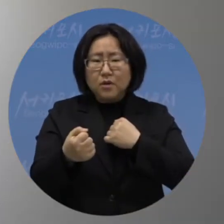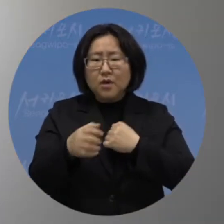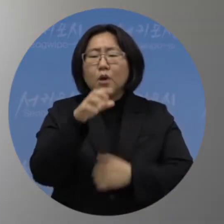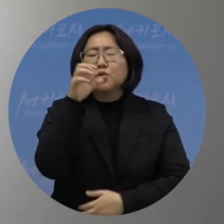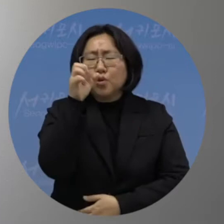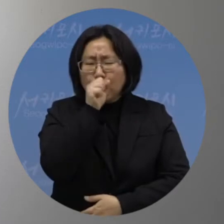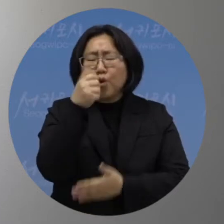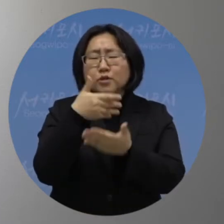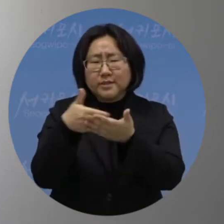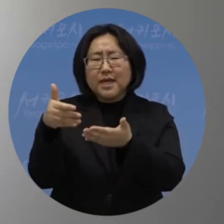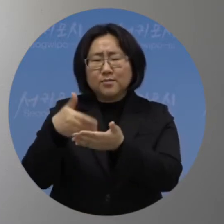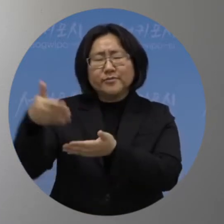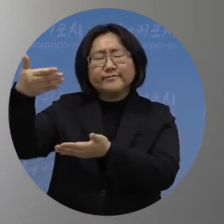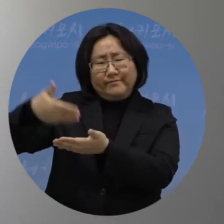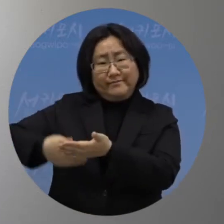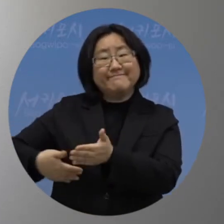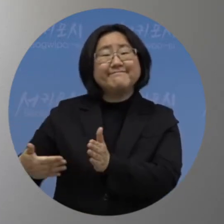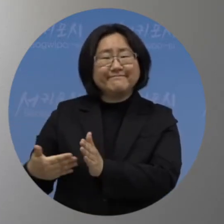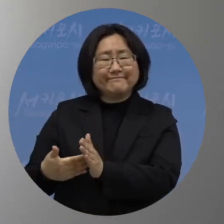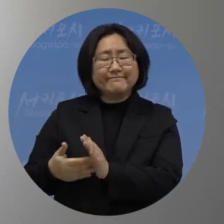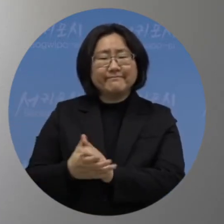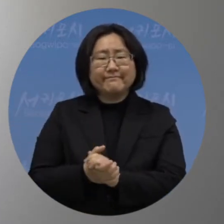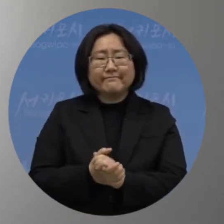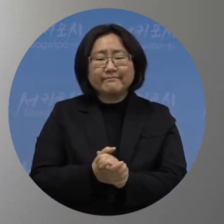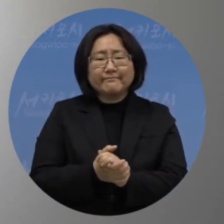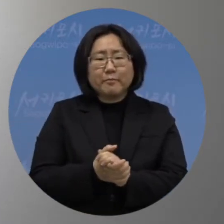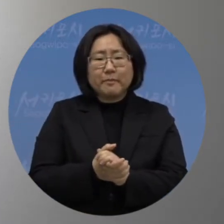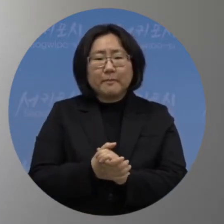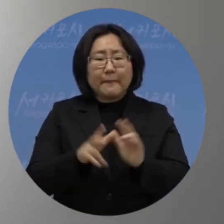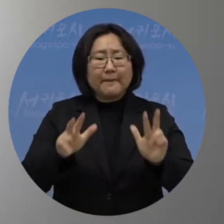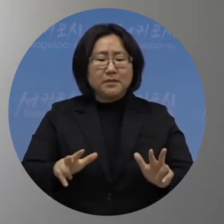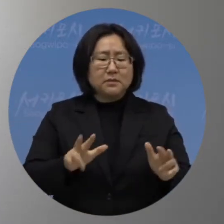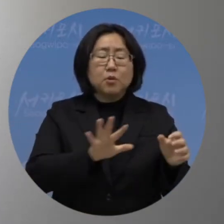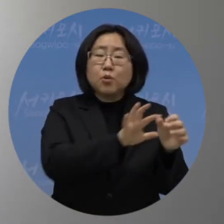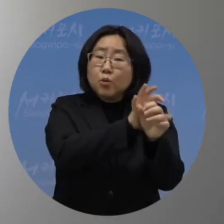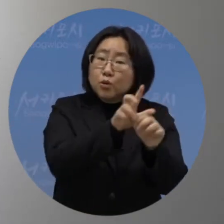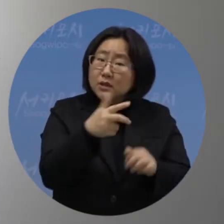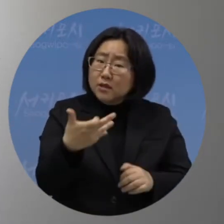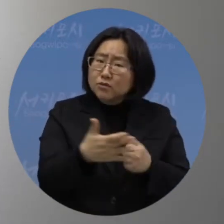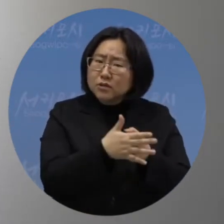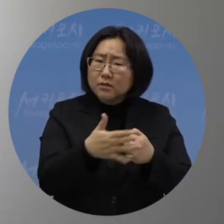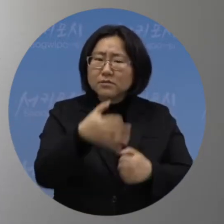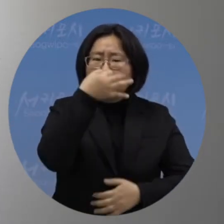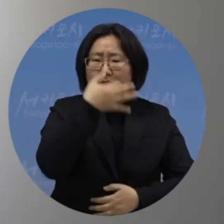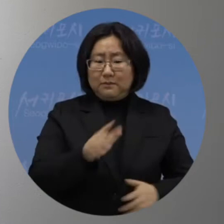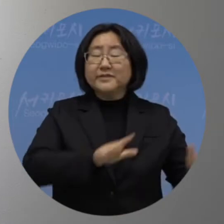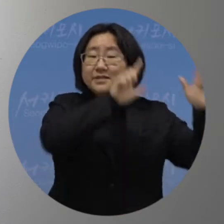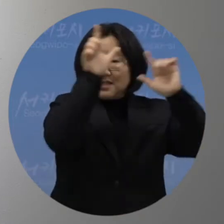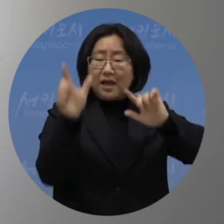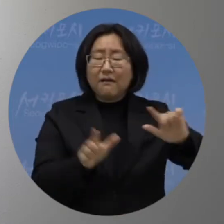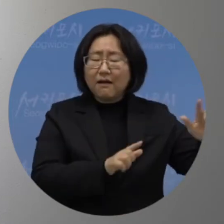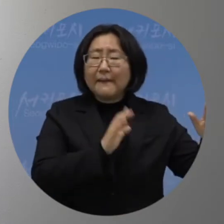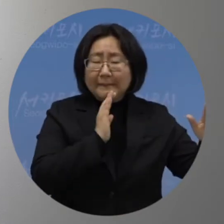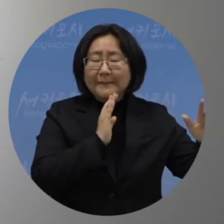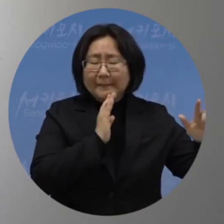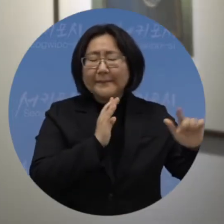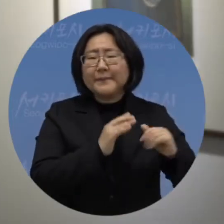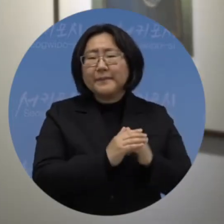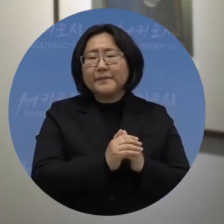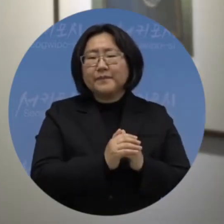그 주옥 같은 작품을 남긴 거거든요. 그래서 지금 코로나로 우리가 힘든 시기를 보내고